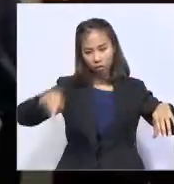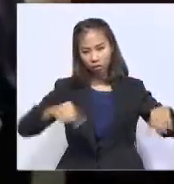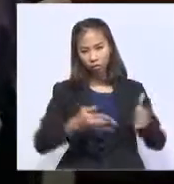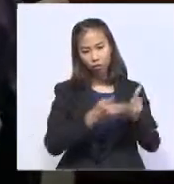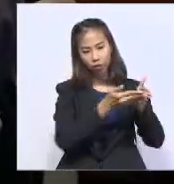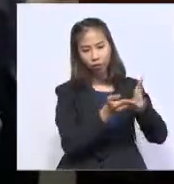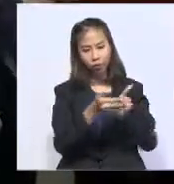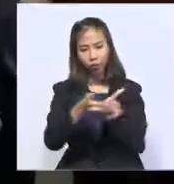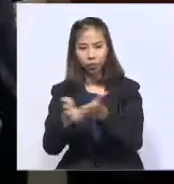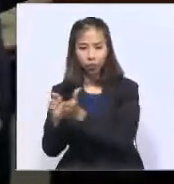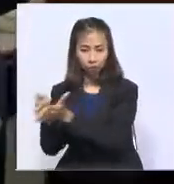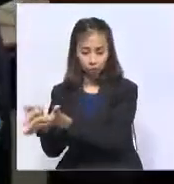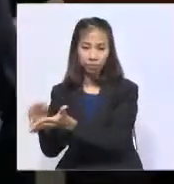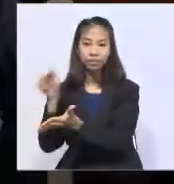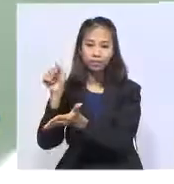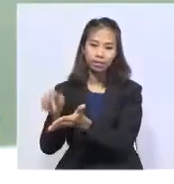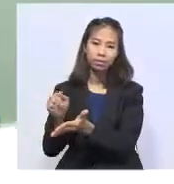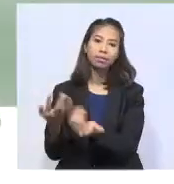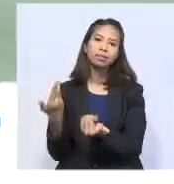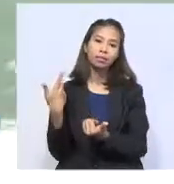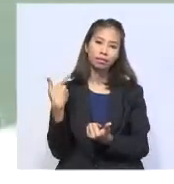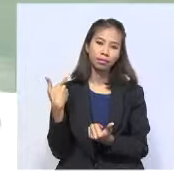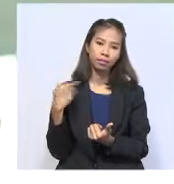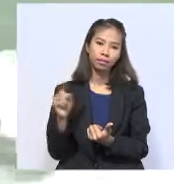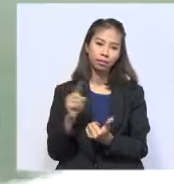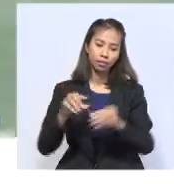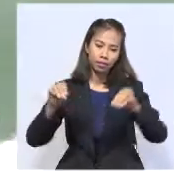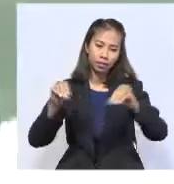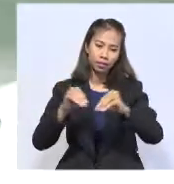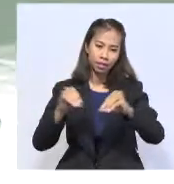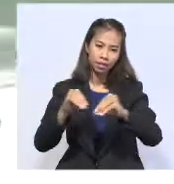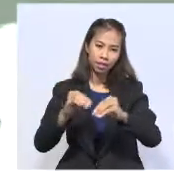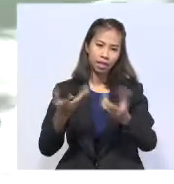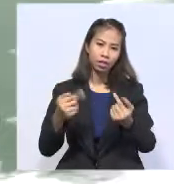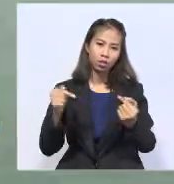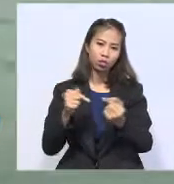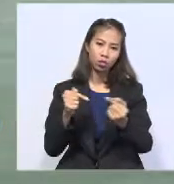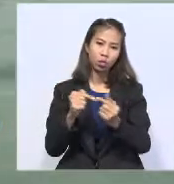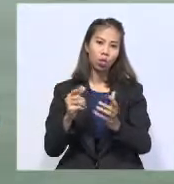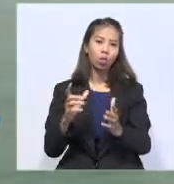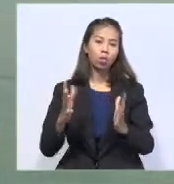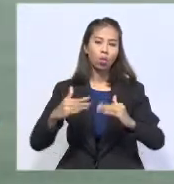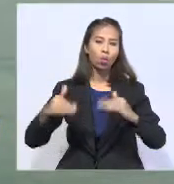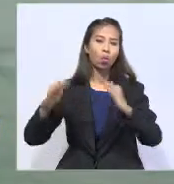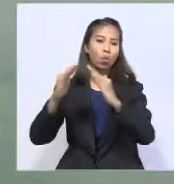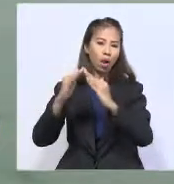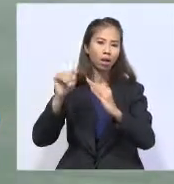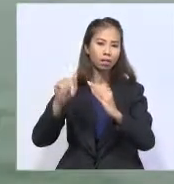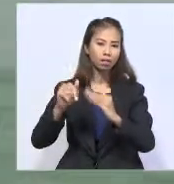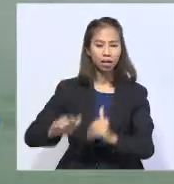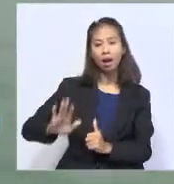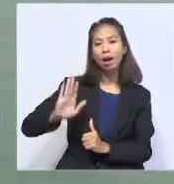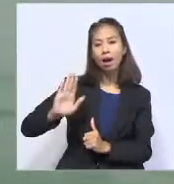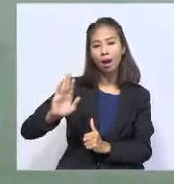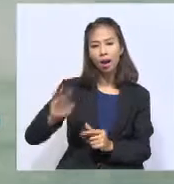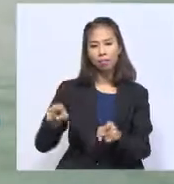บริเวณหาดทรายใหญ่ถึงหาดทรายน้อยซึ่งพื้นที่บริเวณดังกล่าวอยู่ติดกับเขตแนวเขตพระราชฐานจึงห้ามมิให้มีทำการประมงในบริเว